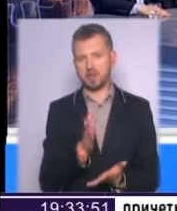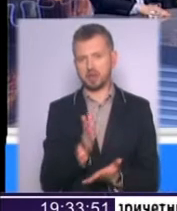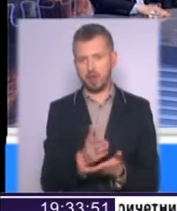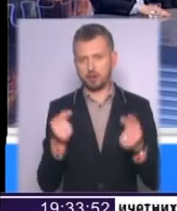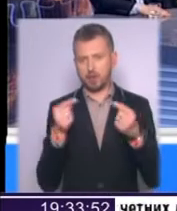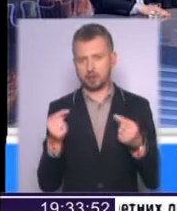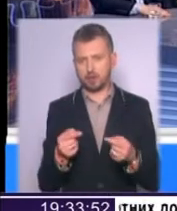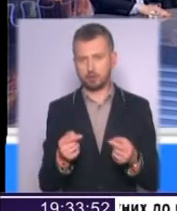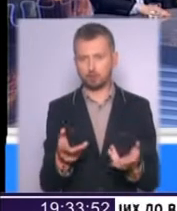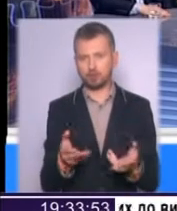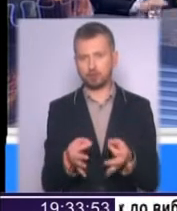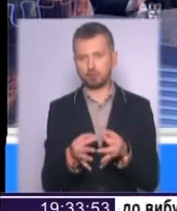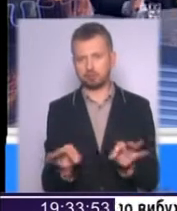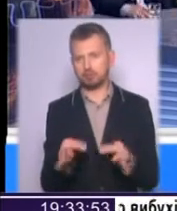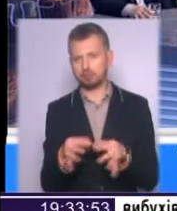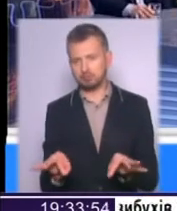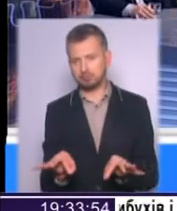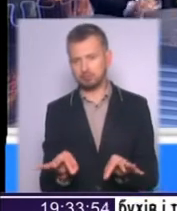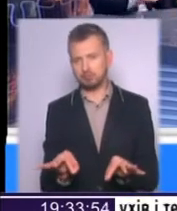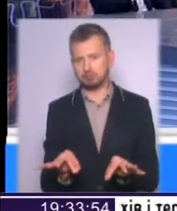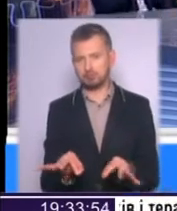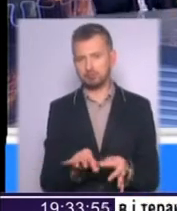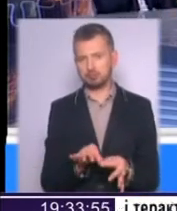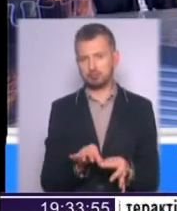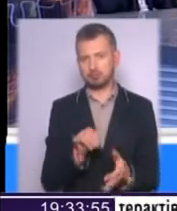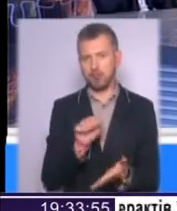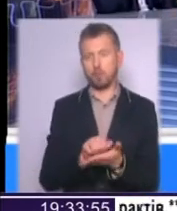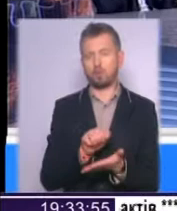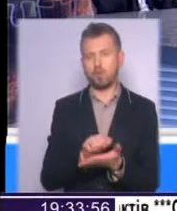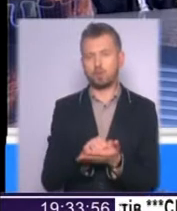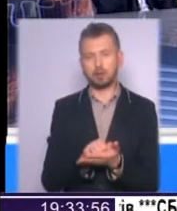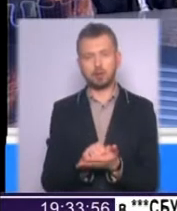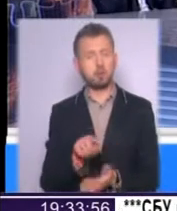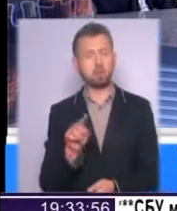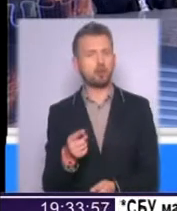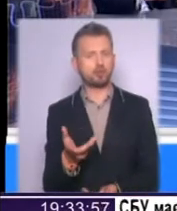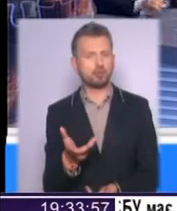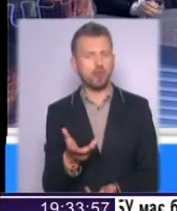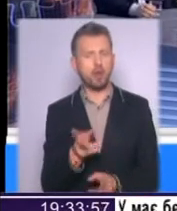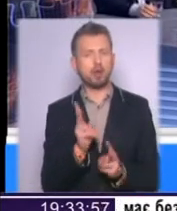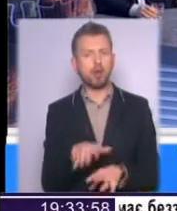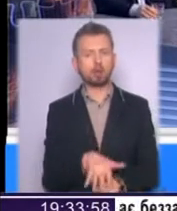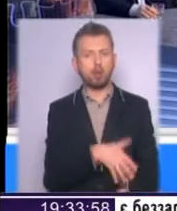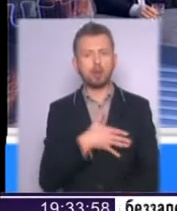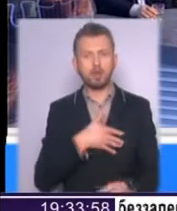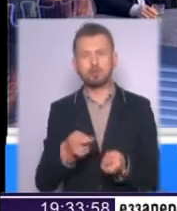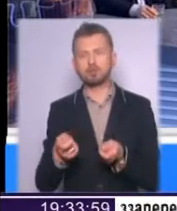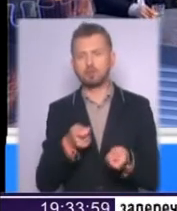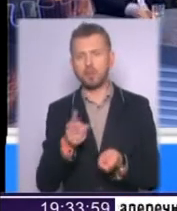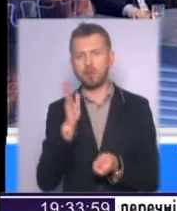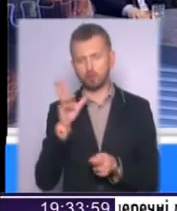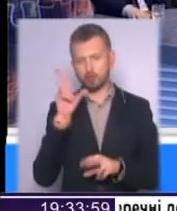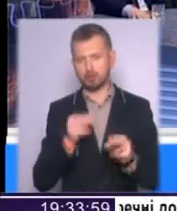соответствующих мерках, скажем так, гражданина. Почему, как долго наши власти имущие будут считать